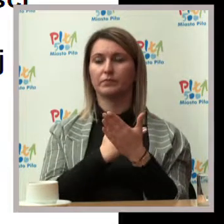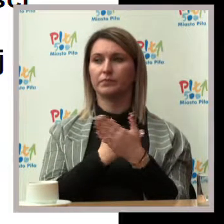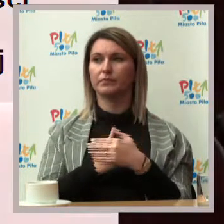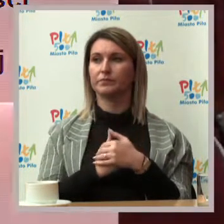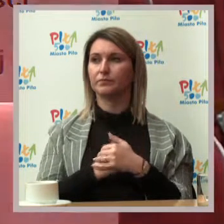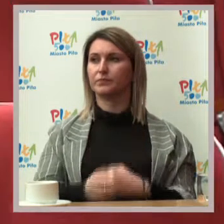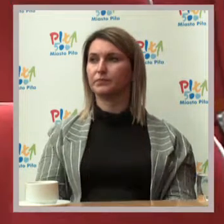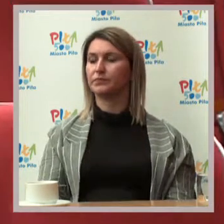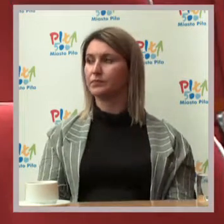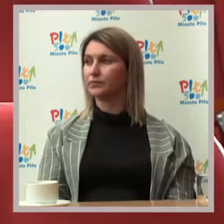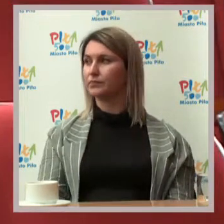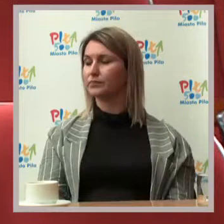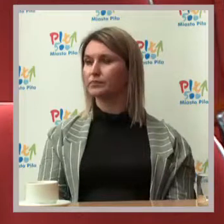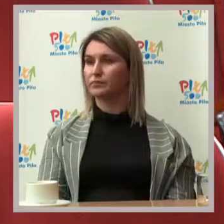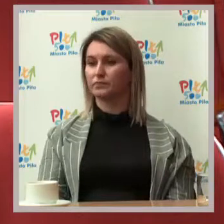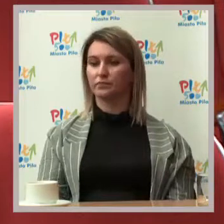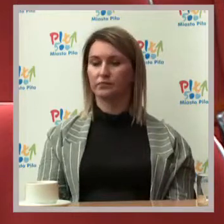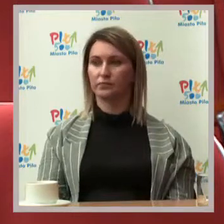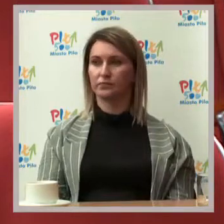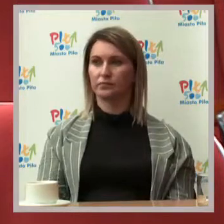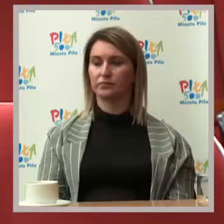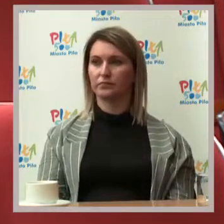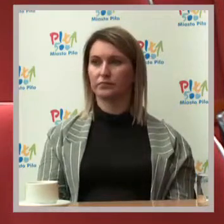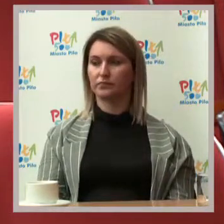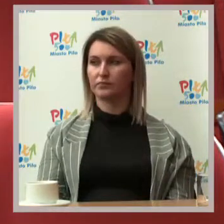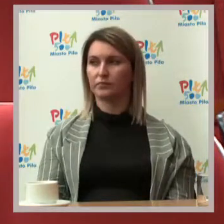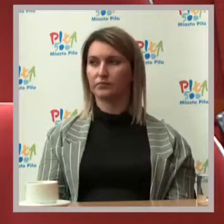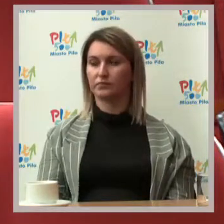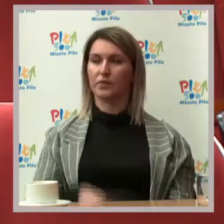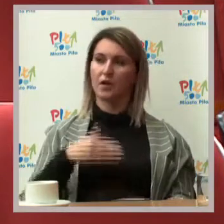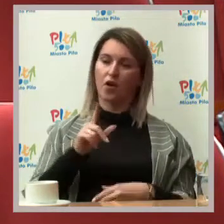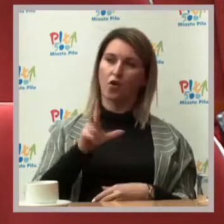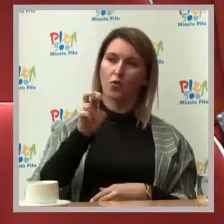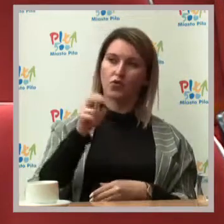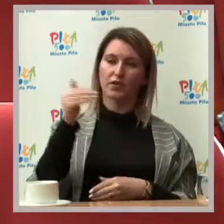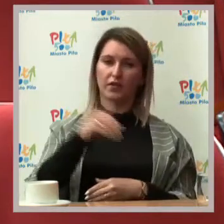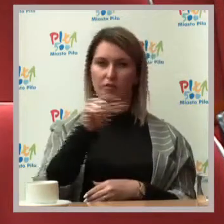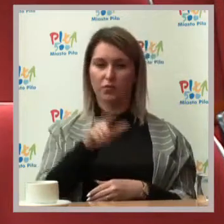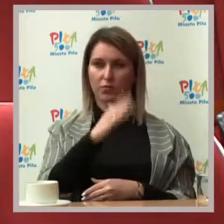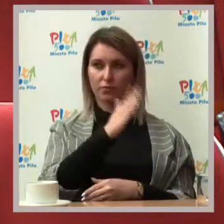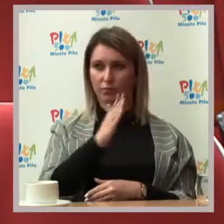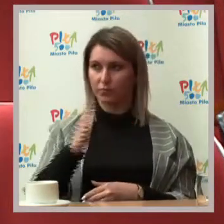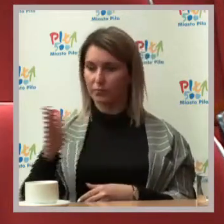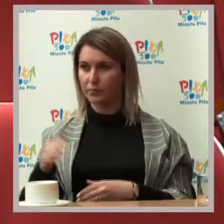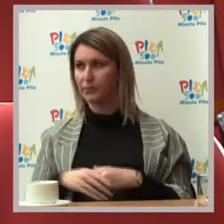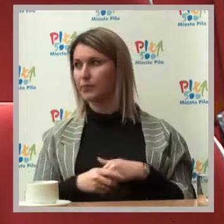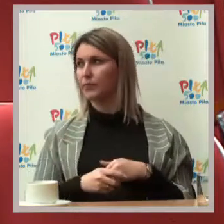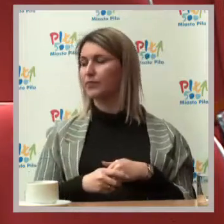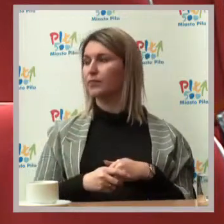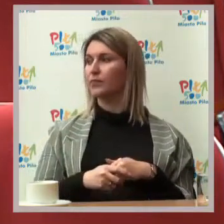nabycia nakładów w poszczególnych latach po około 300 tysięcy złotych w każdym budżecie.